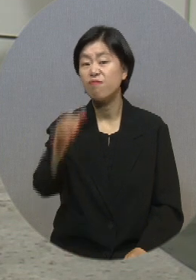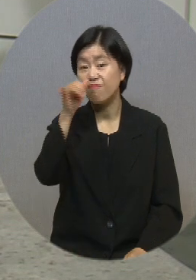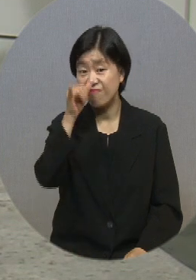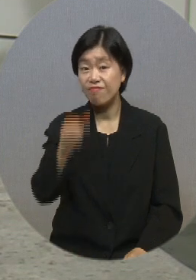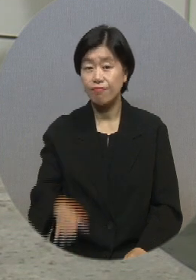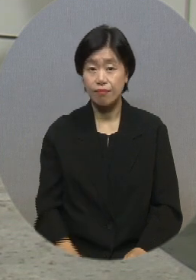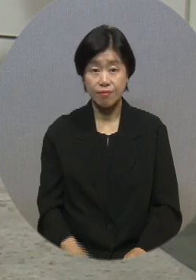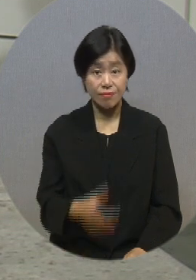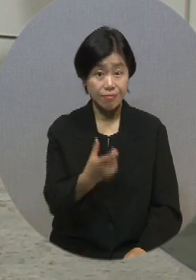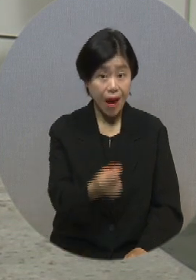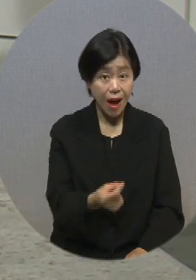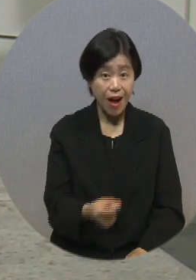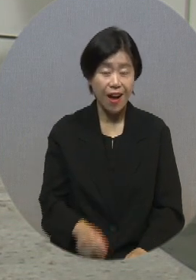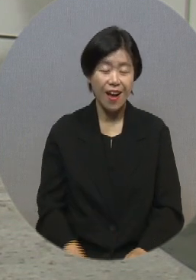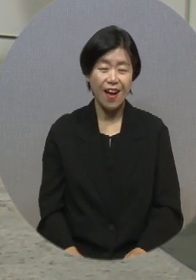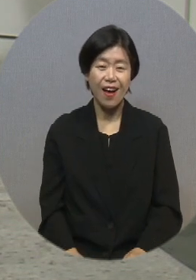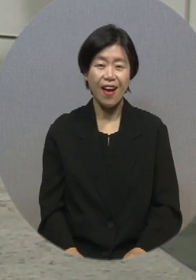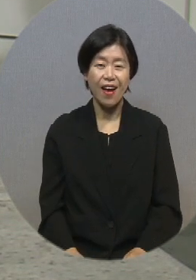네.